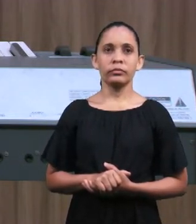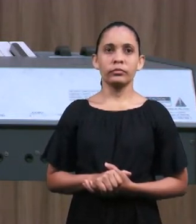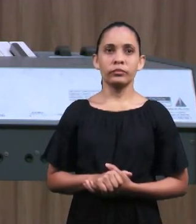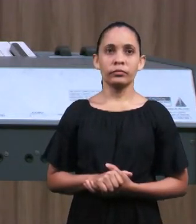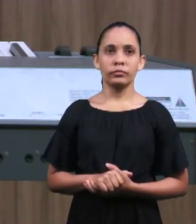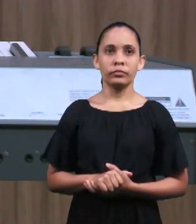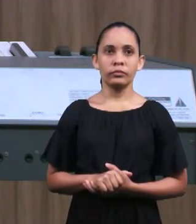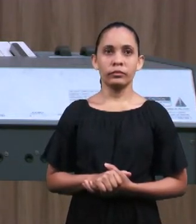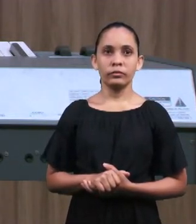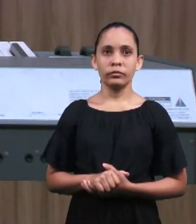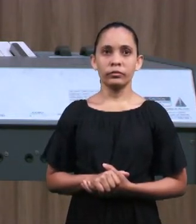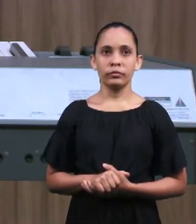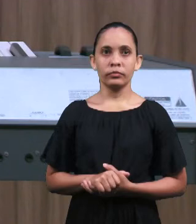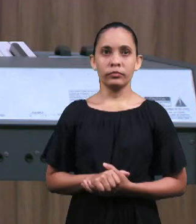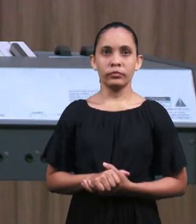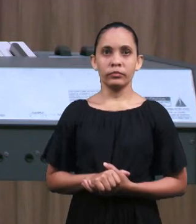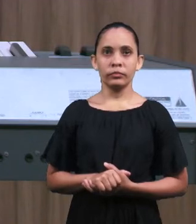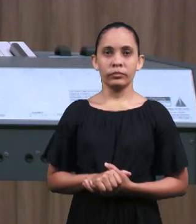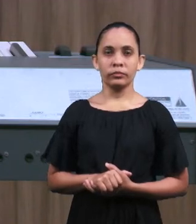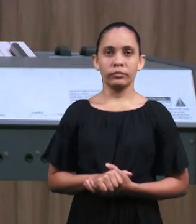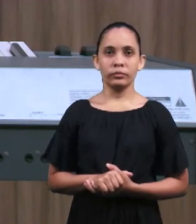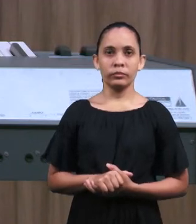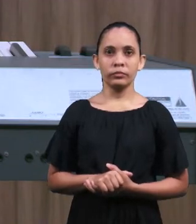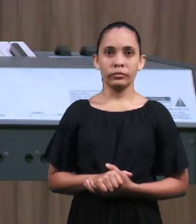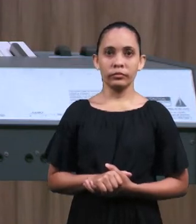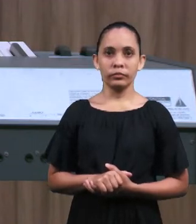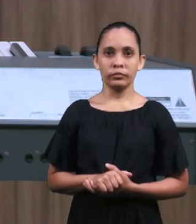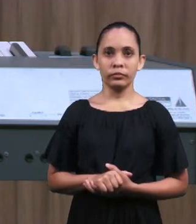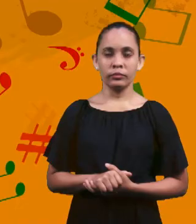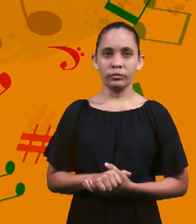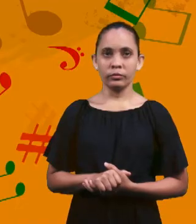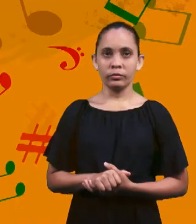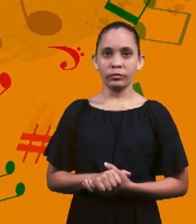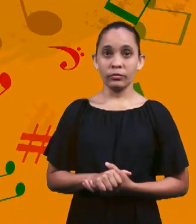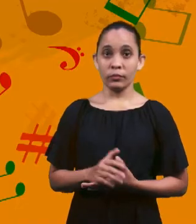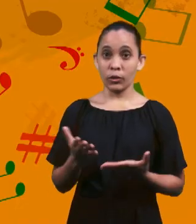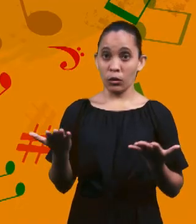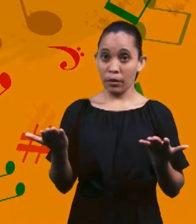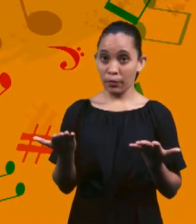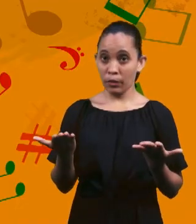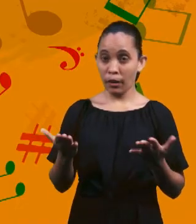mi. Doigt 4 au sol, doigt 5 au la. Allons-y.